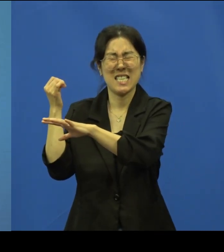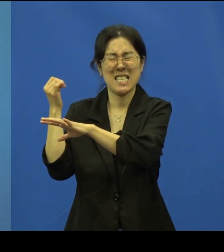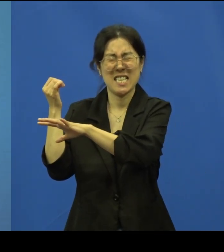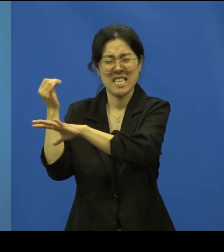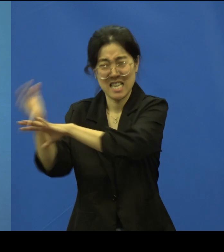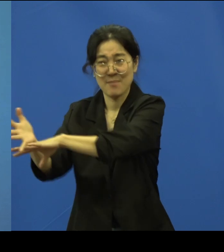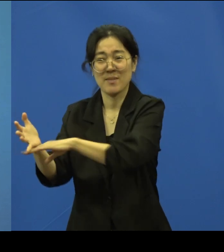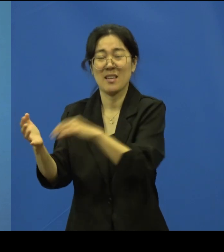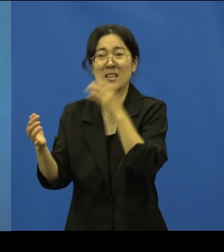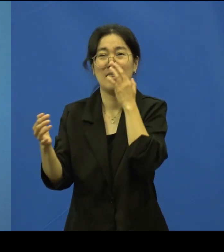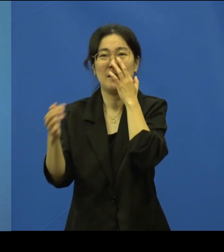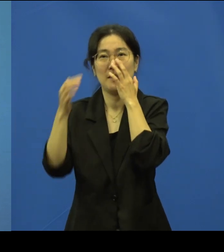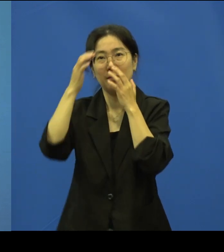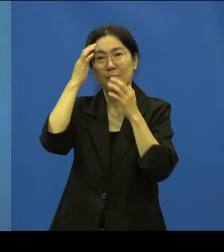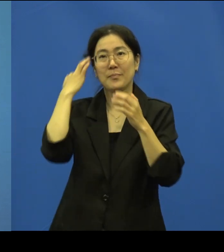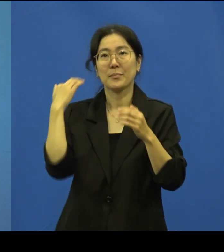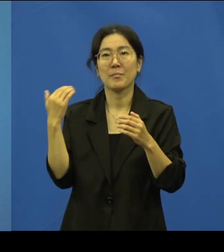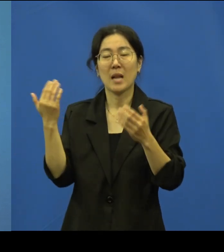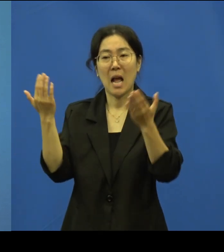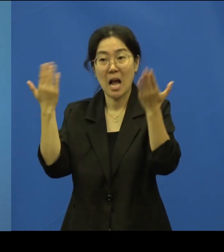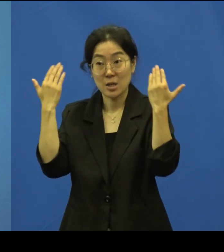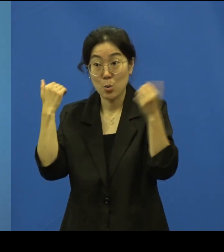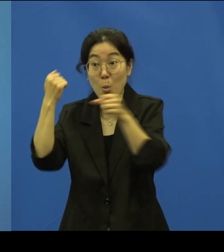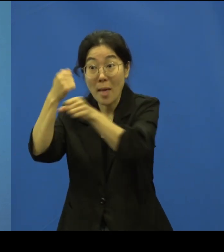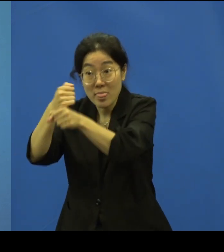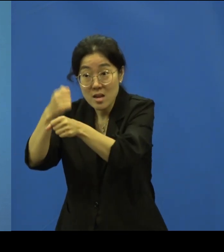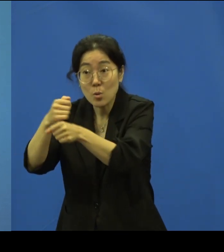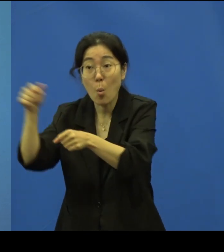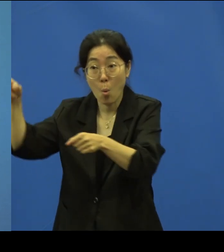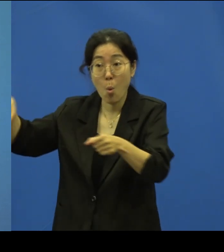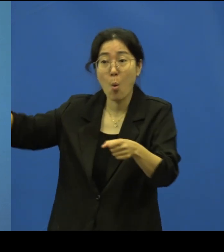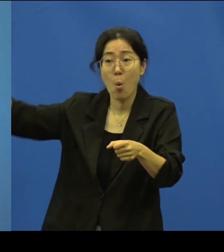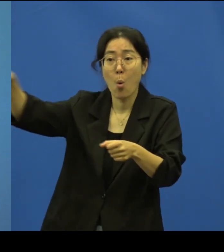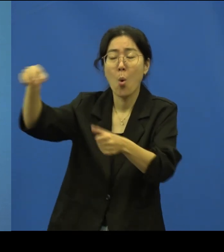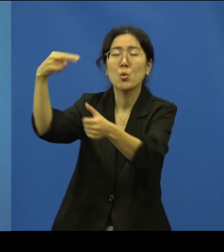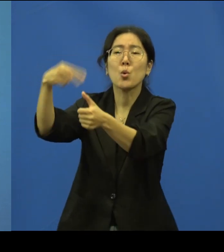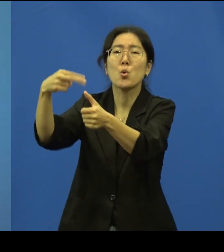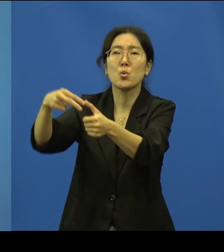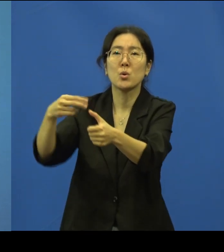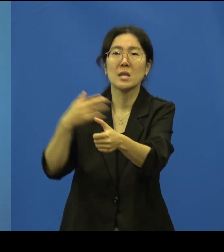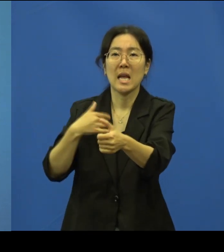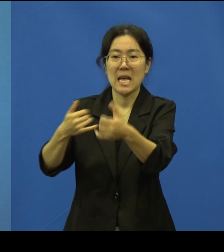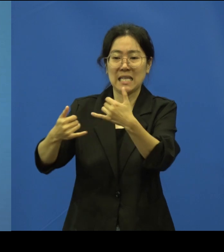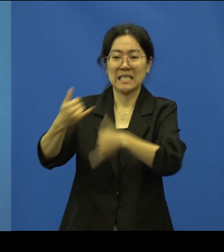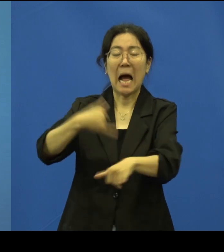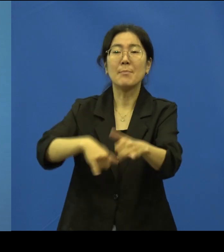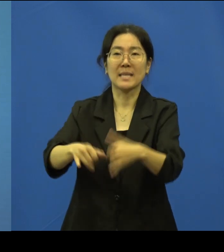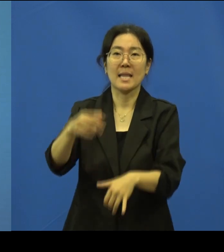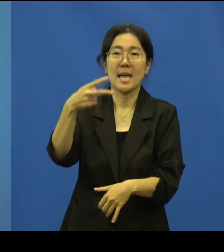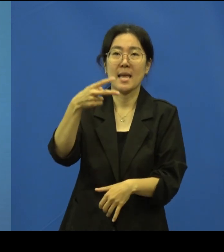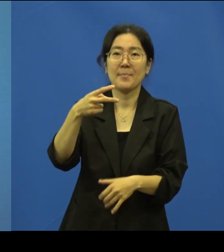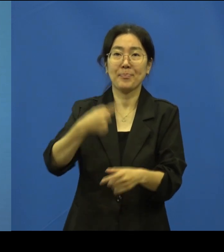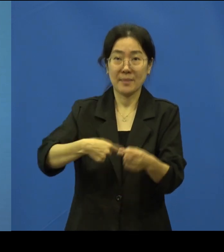다음 세대를 위해서 학교도 하고 전적으로 다음 세대를 위한 공간이었습니다.